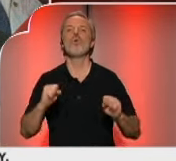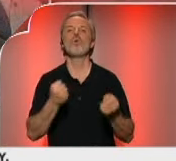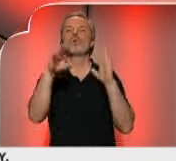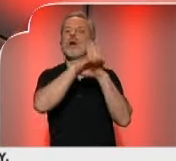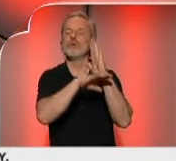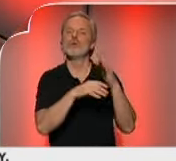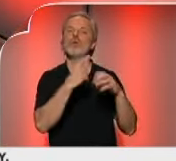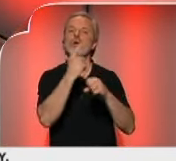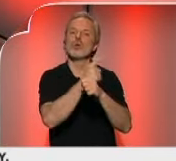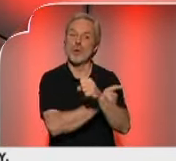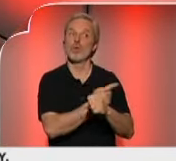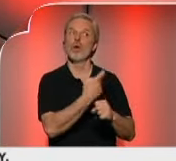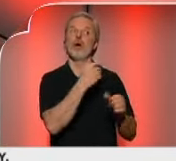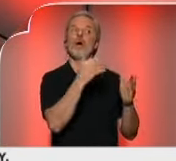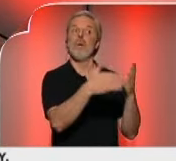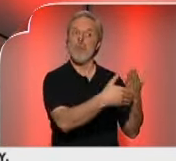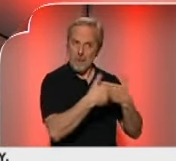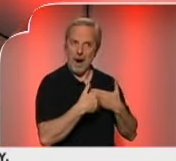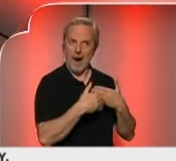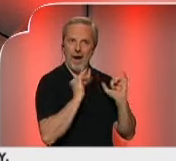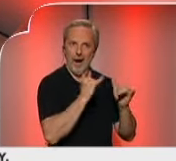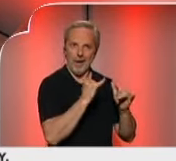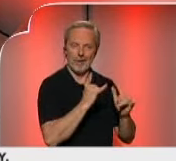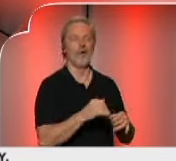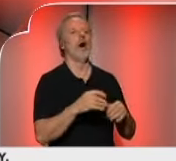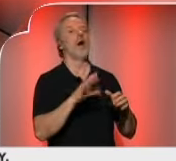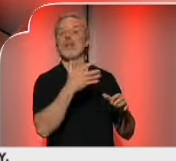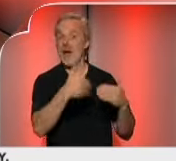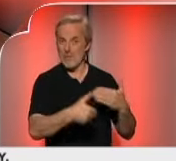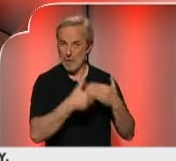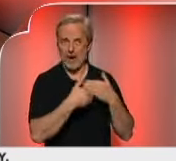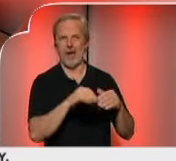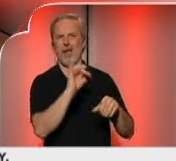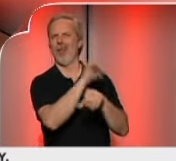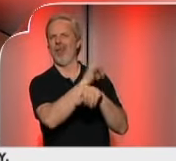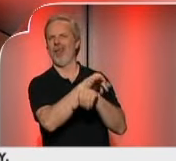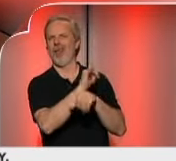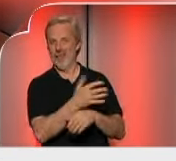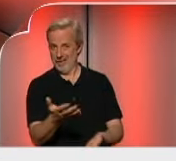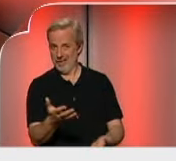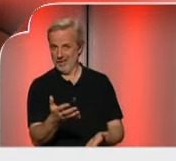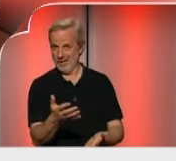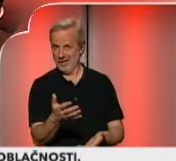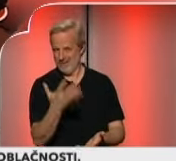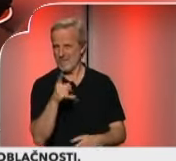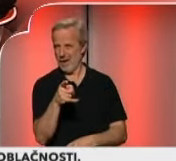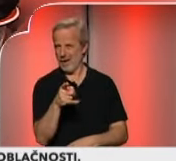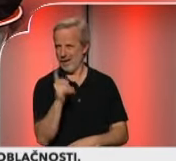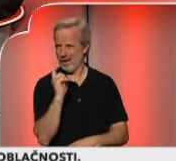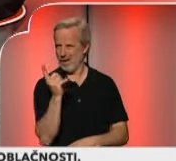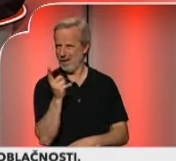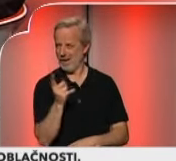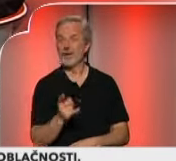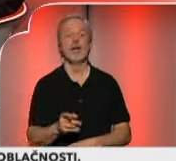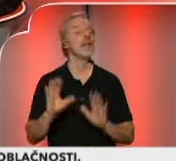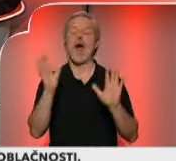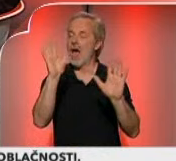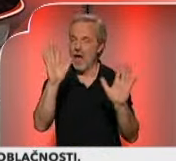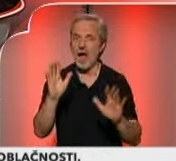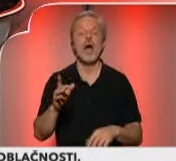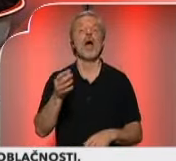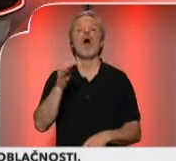zbraň proti vládě A když se vám to nehodí tak zase ty verdikty Ústavního soudu tak důležité nejsou Jou ne podívejte jestliže někdo někomu